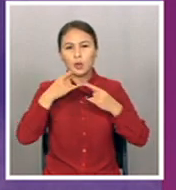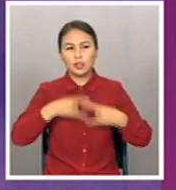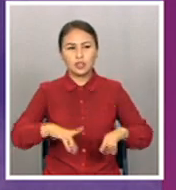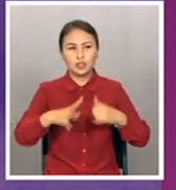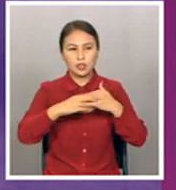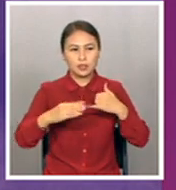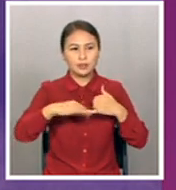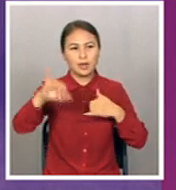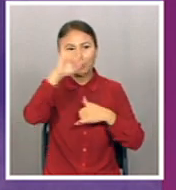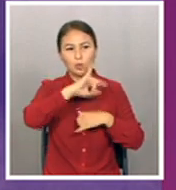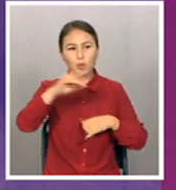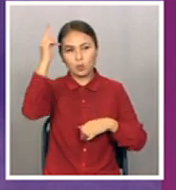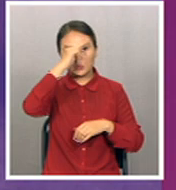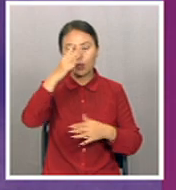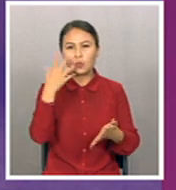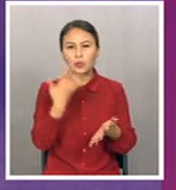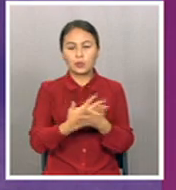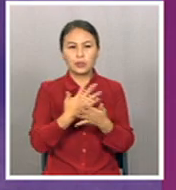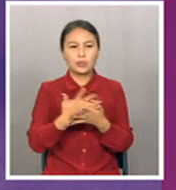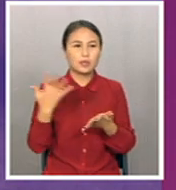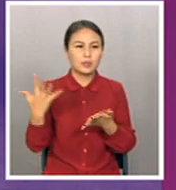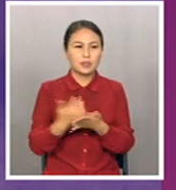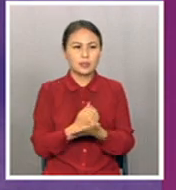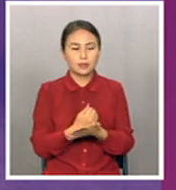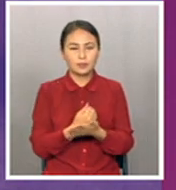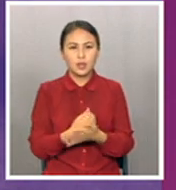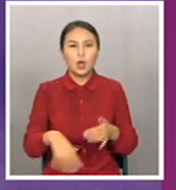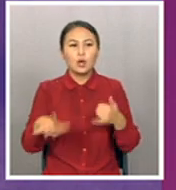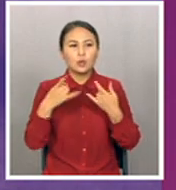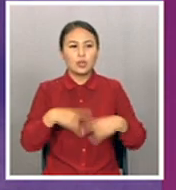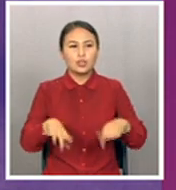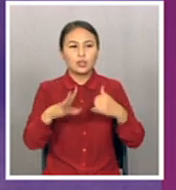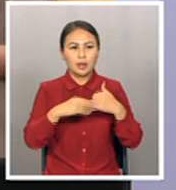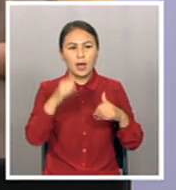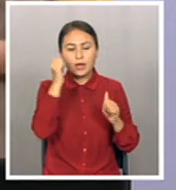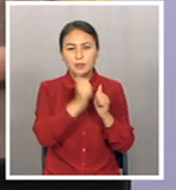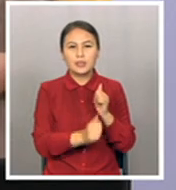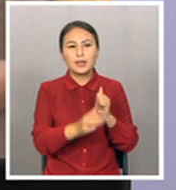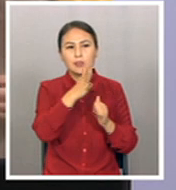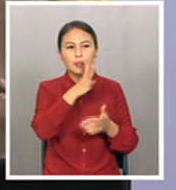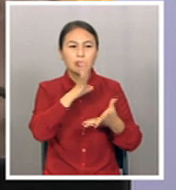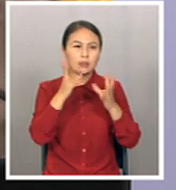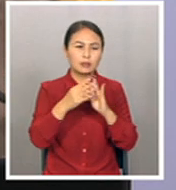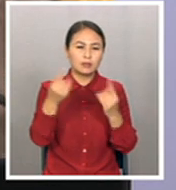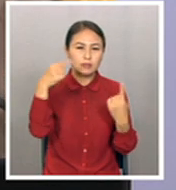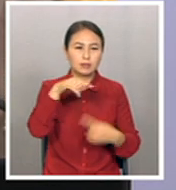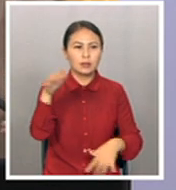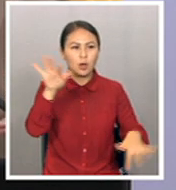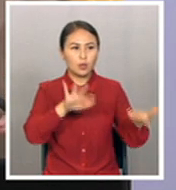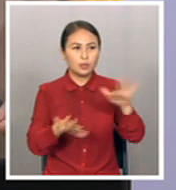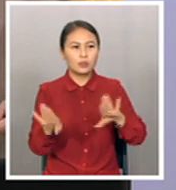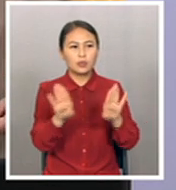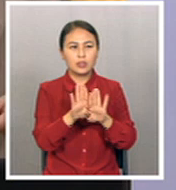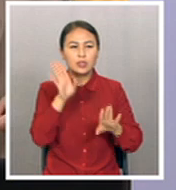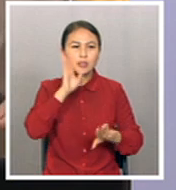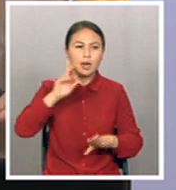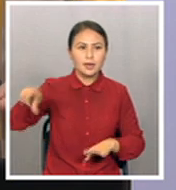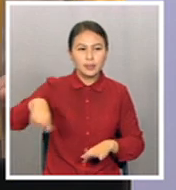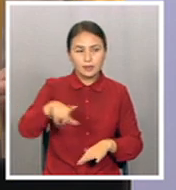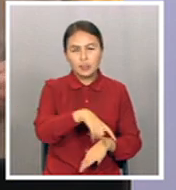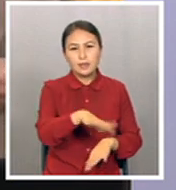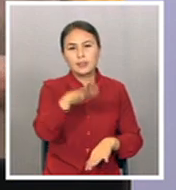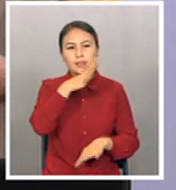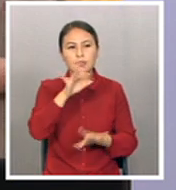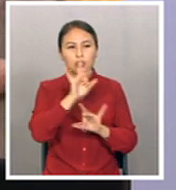туған жердің тарихын оқудан көрініс тапса игі. Туған жердің әрбір сайы мен қырқасы, тауы мен өзені